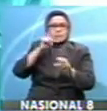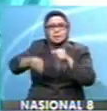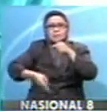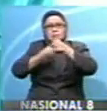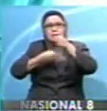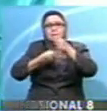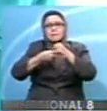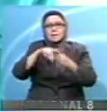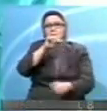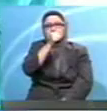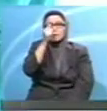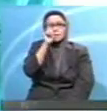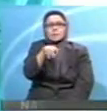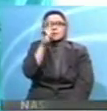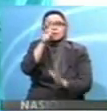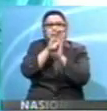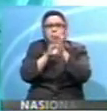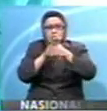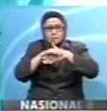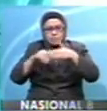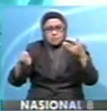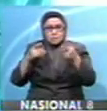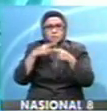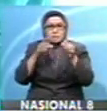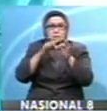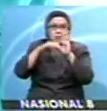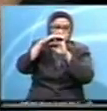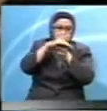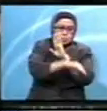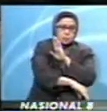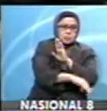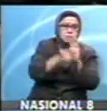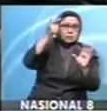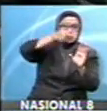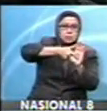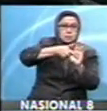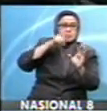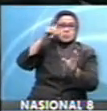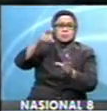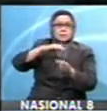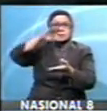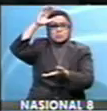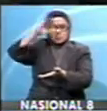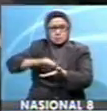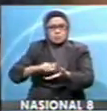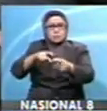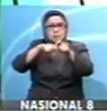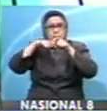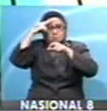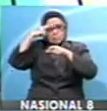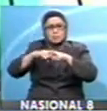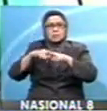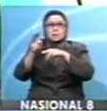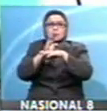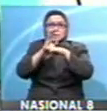rm.7 bilion mengenai sama ada kejatuhan harga minyak dunia mengurangkan daya tarikannya kepada pelaburan langsung asing fdi